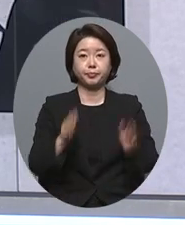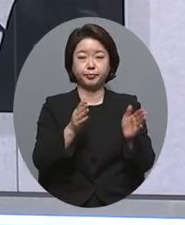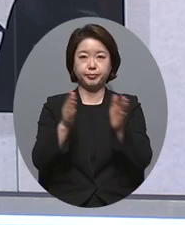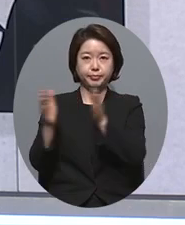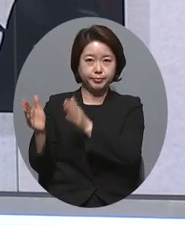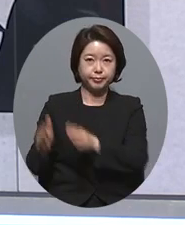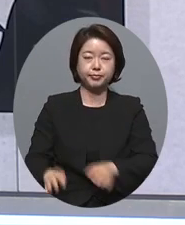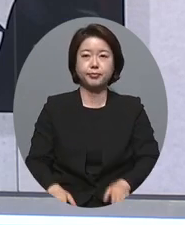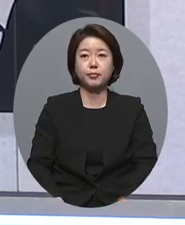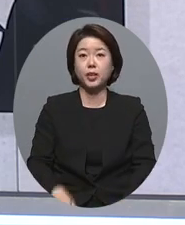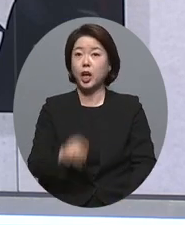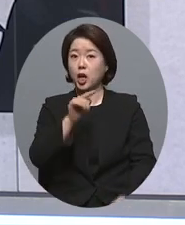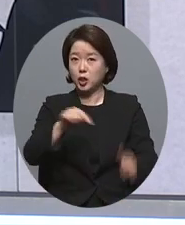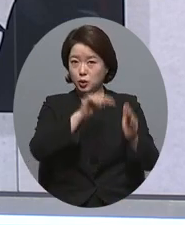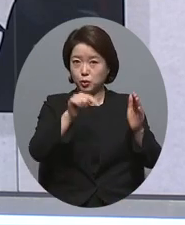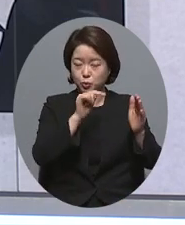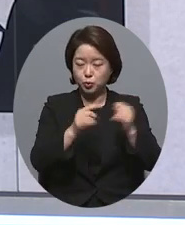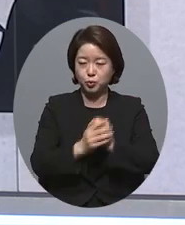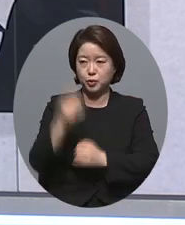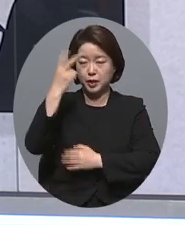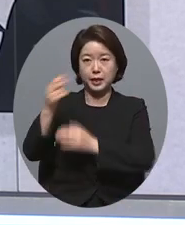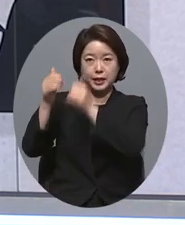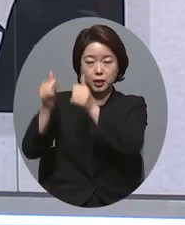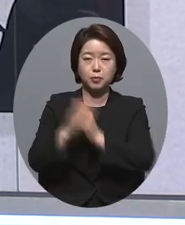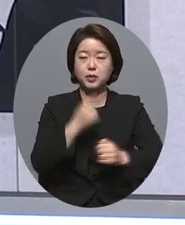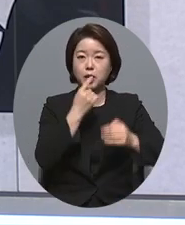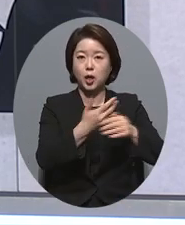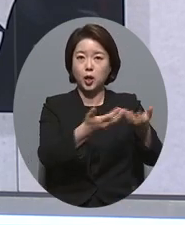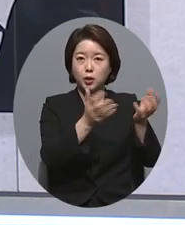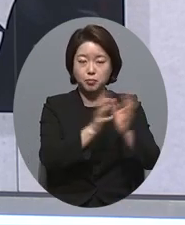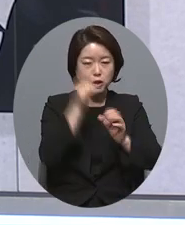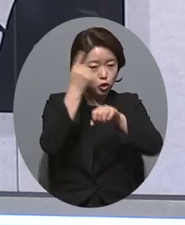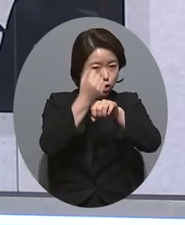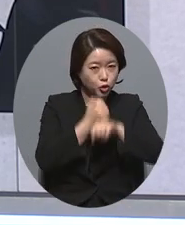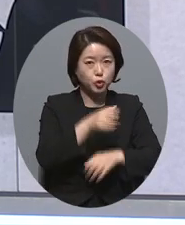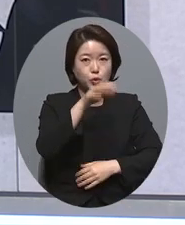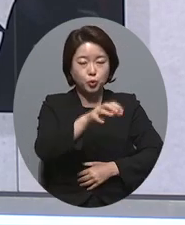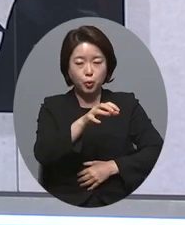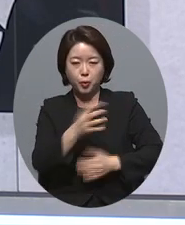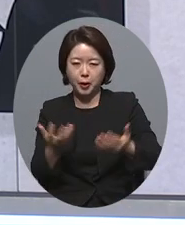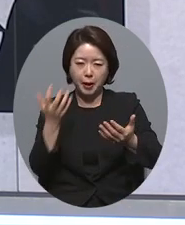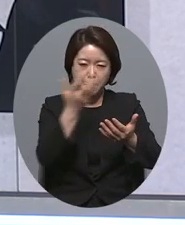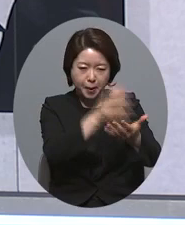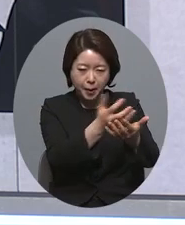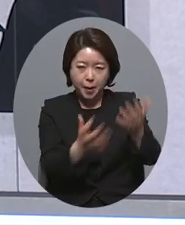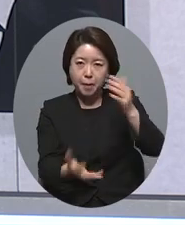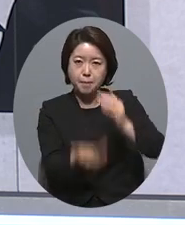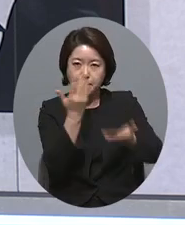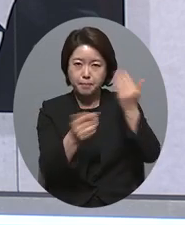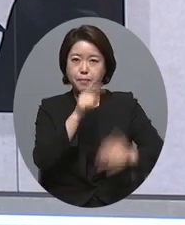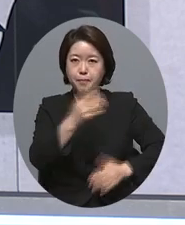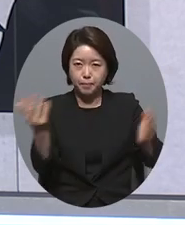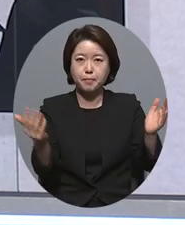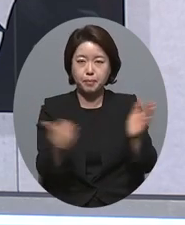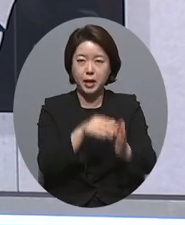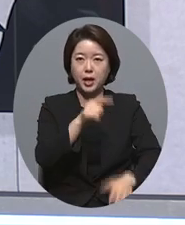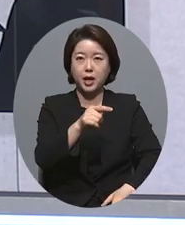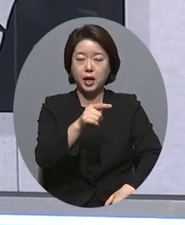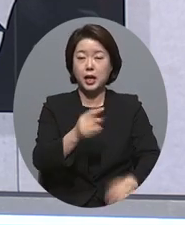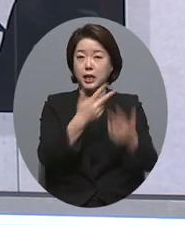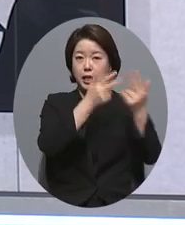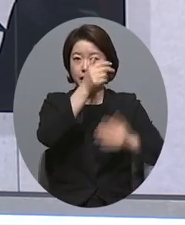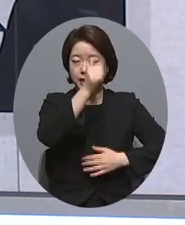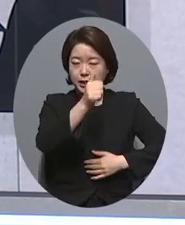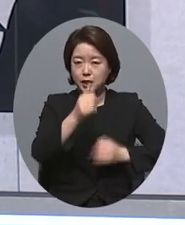보시죠. 자, 이런 가운데 검찰은 민주연구원을 어제 오후 압수수색했고 성남FC 후원금 의혹 수사를 위해서 이재명 대표의 또